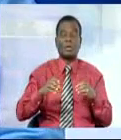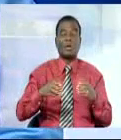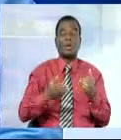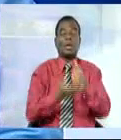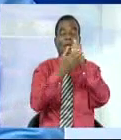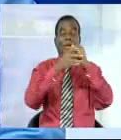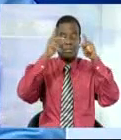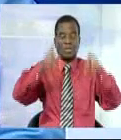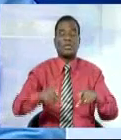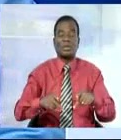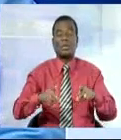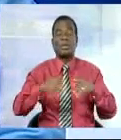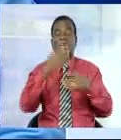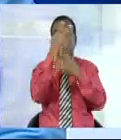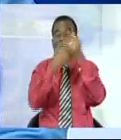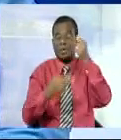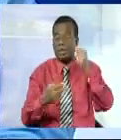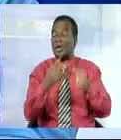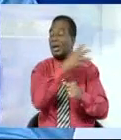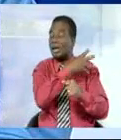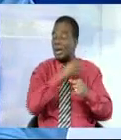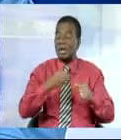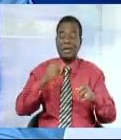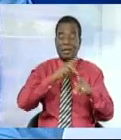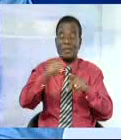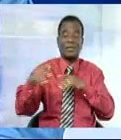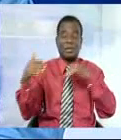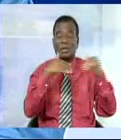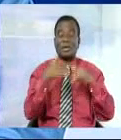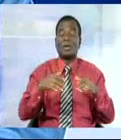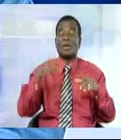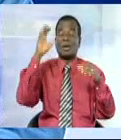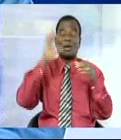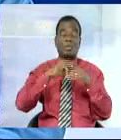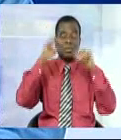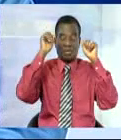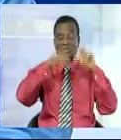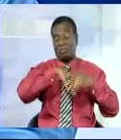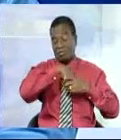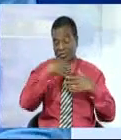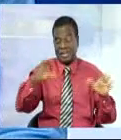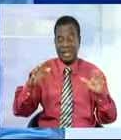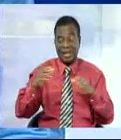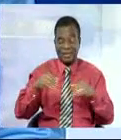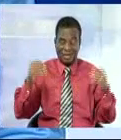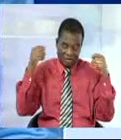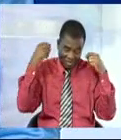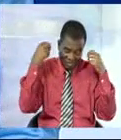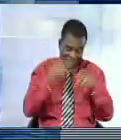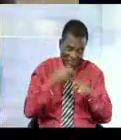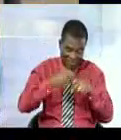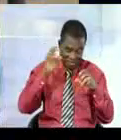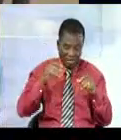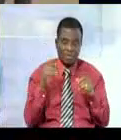couples, les familles, les travailleurs et même les victimes de guerre à sortir de la détresse. Honorine Kakoubla,